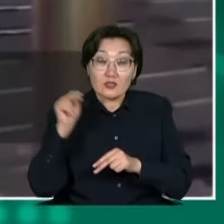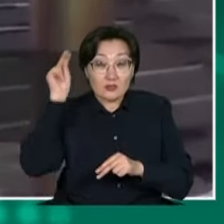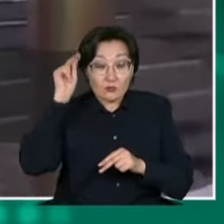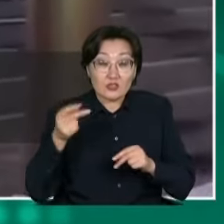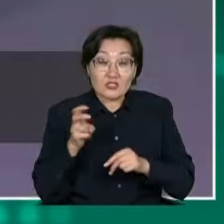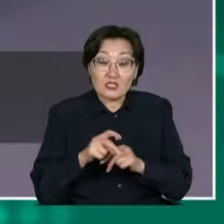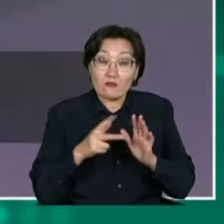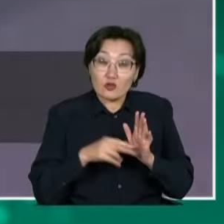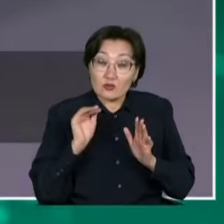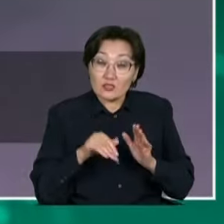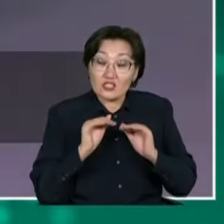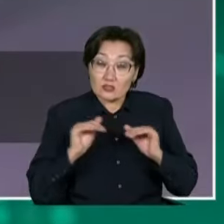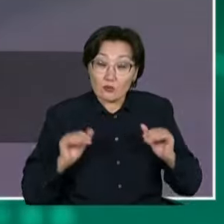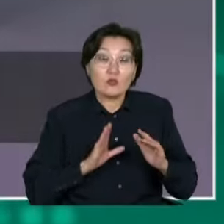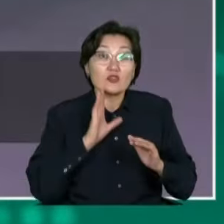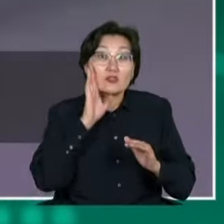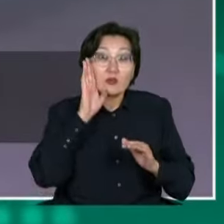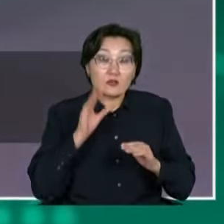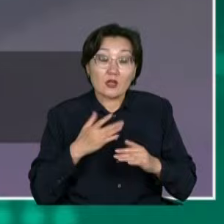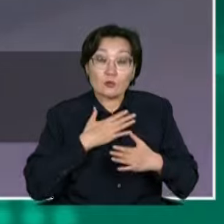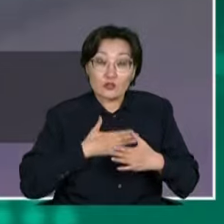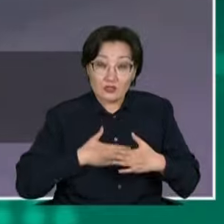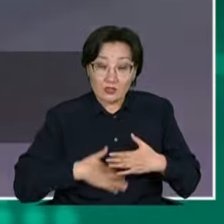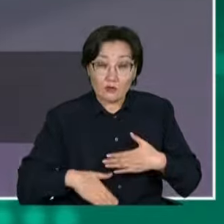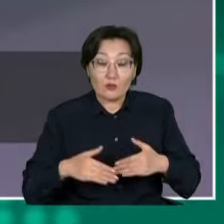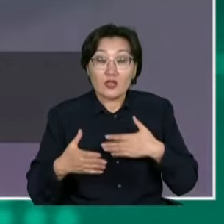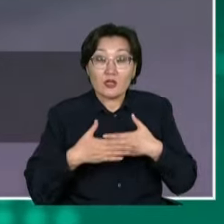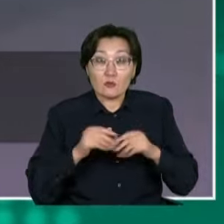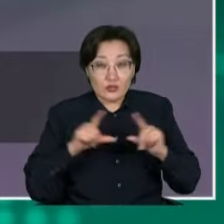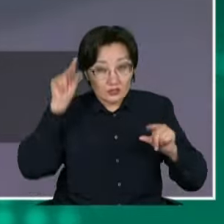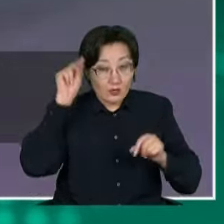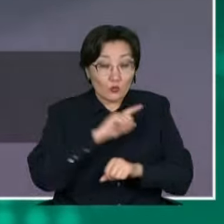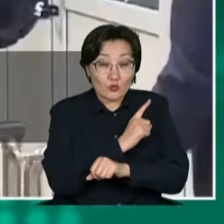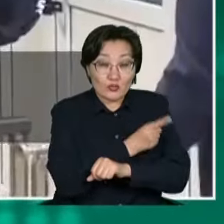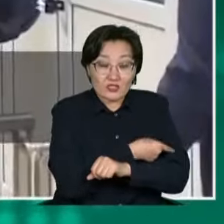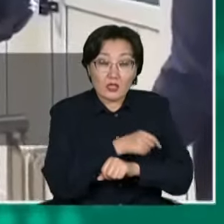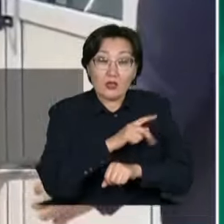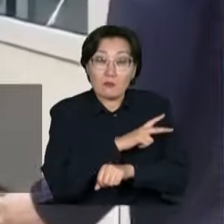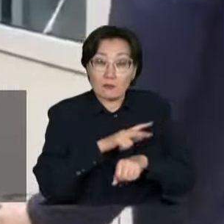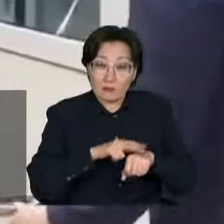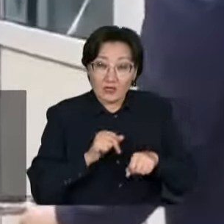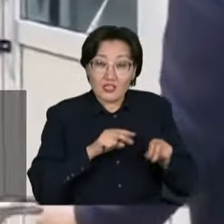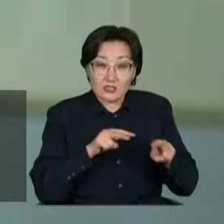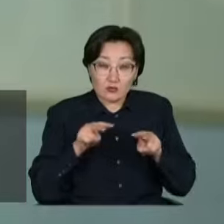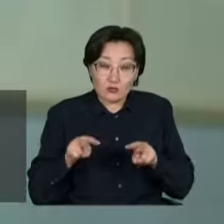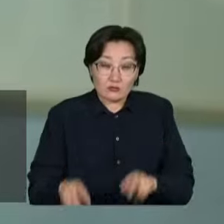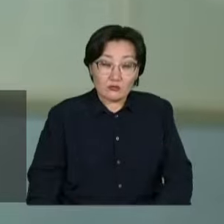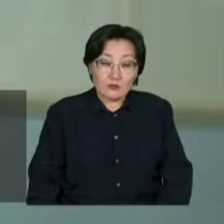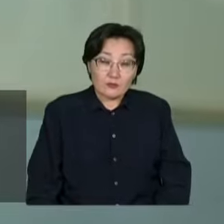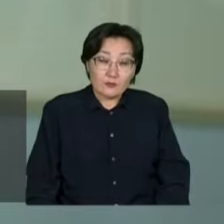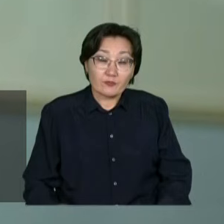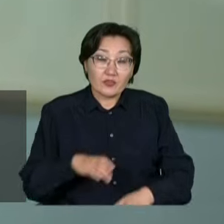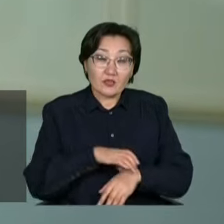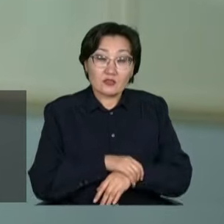всего 8 тысяч. Утром ради спокойствия близ учебных заведений усилили наряды полиции. По